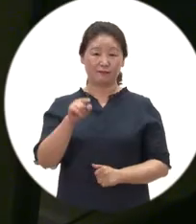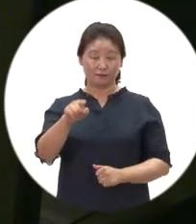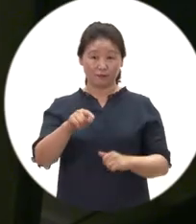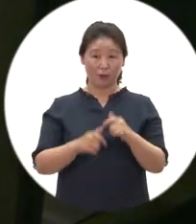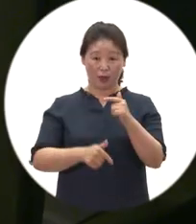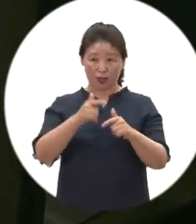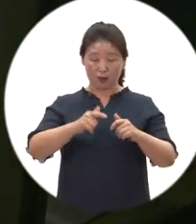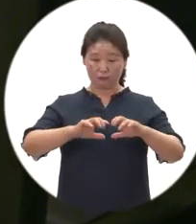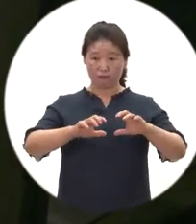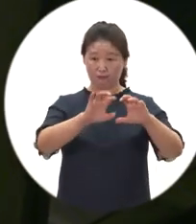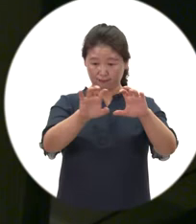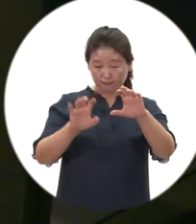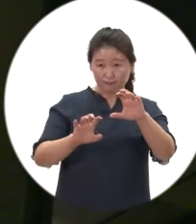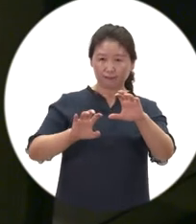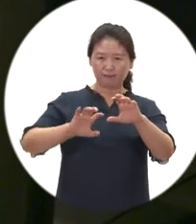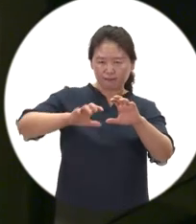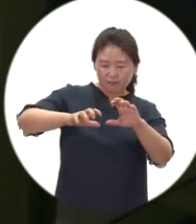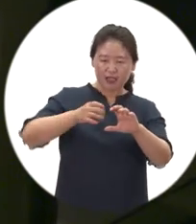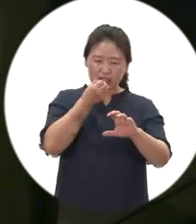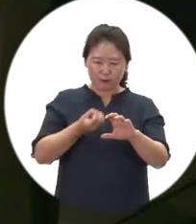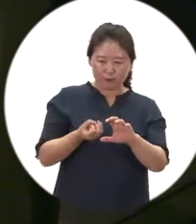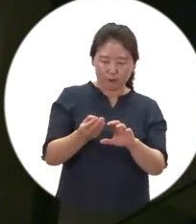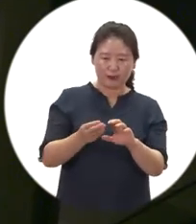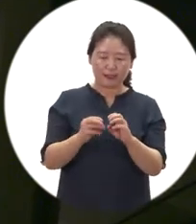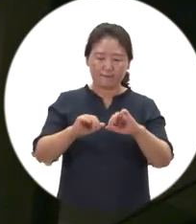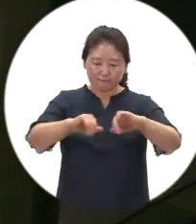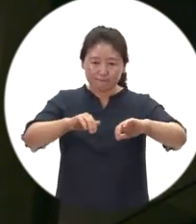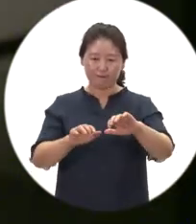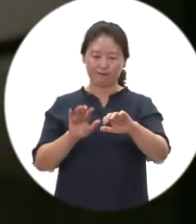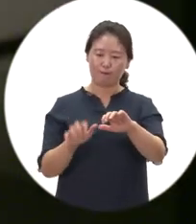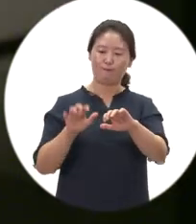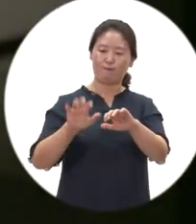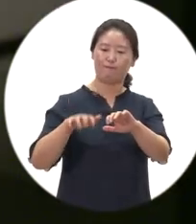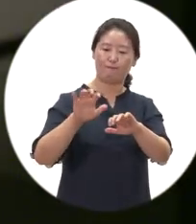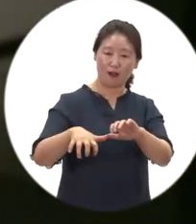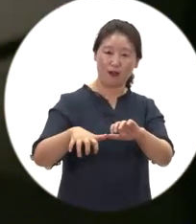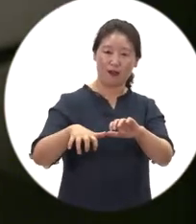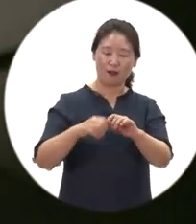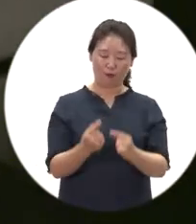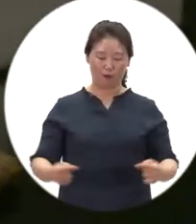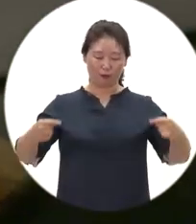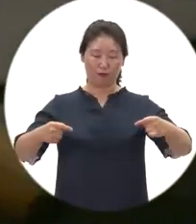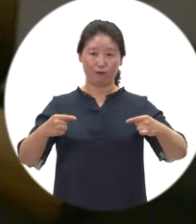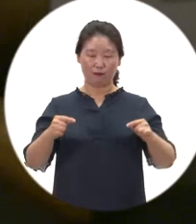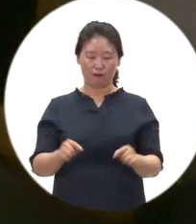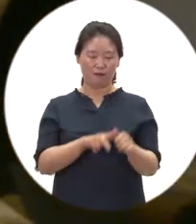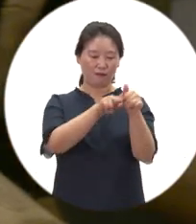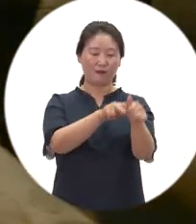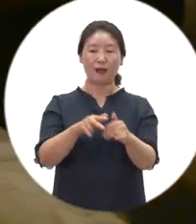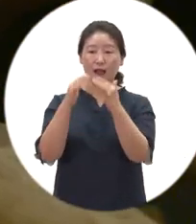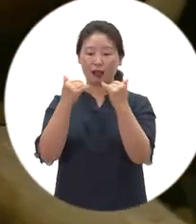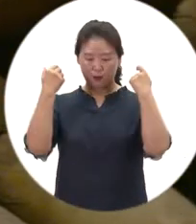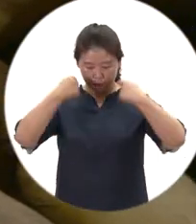보시는 자료는 남태라는 자료로 씨 뿌린 땅을 다질 때 쓰는 도구로 양쪽 끝에 끈을 맨 다음에